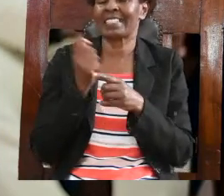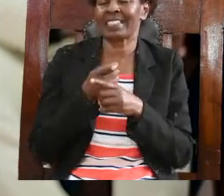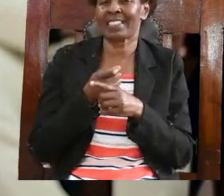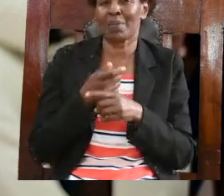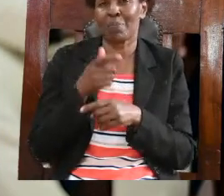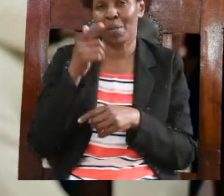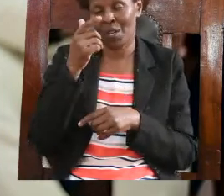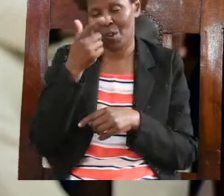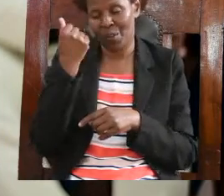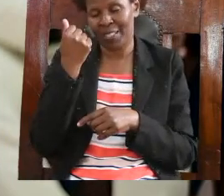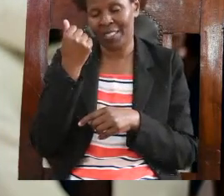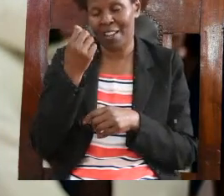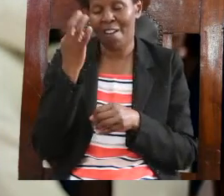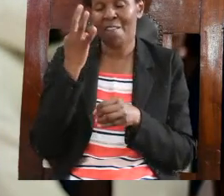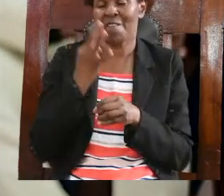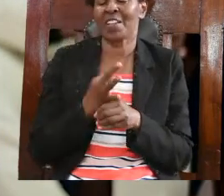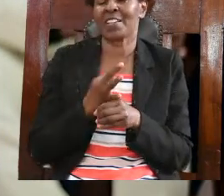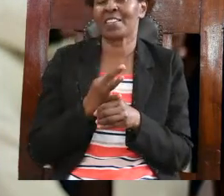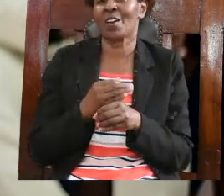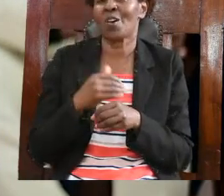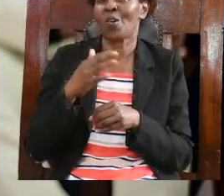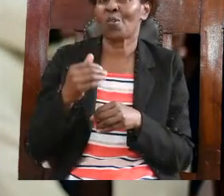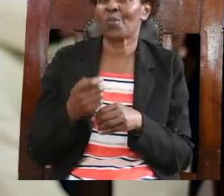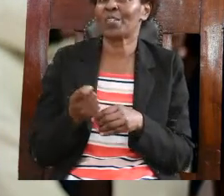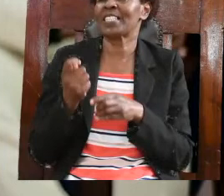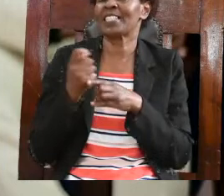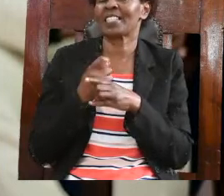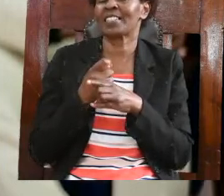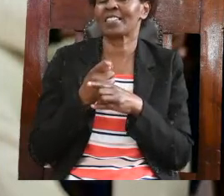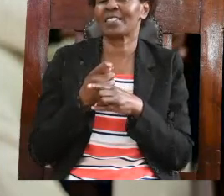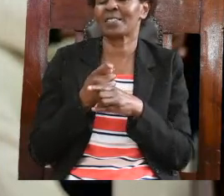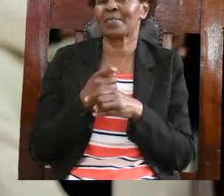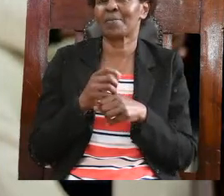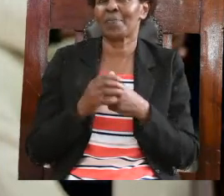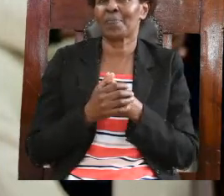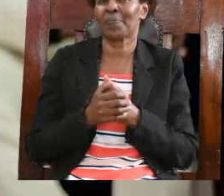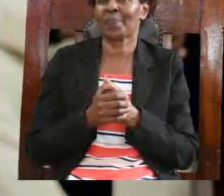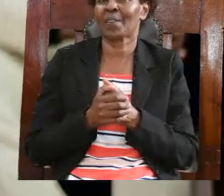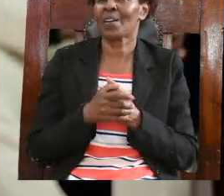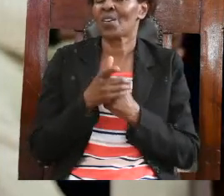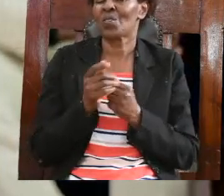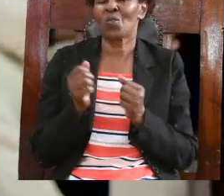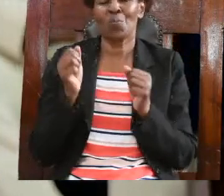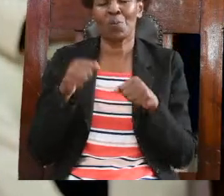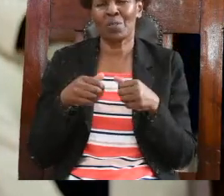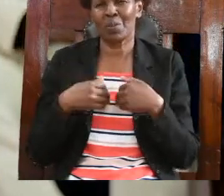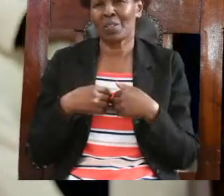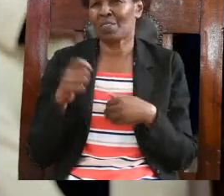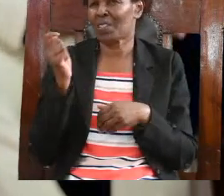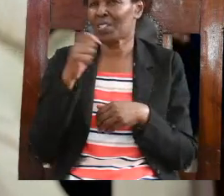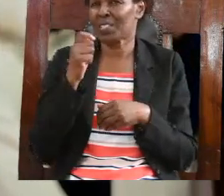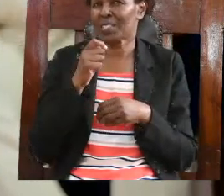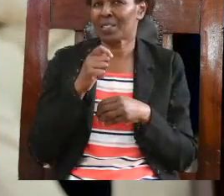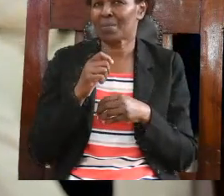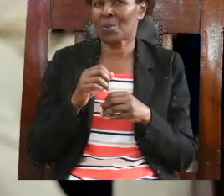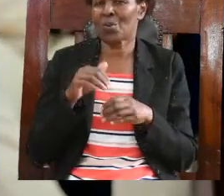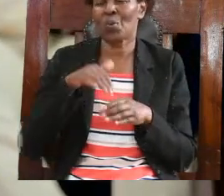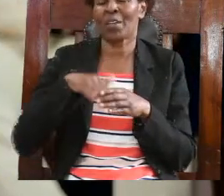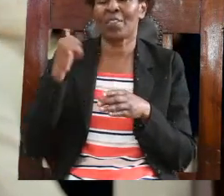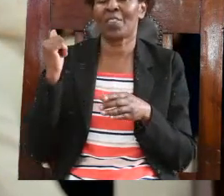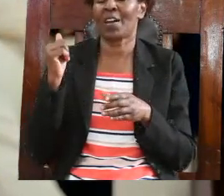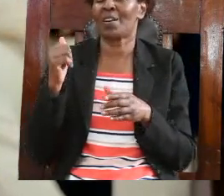imani hujaribiwa. Praise be to God. Na hakuwezi kuwa na ushuhuda pasipo kujaribiwa